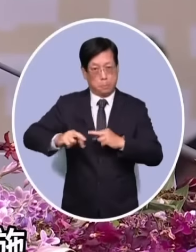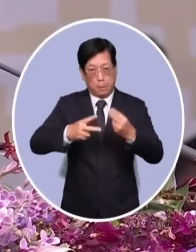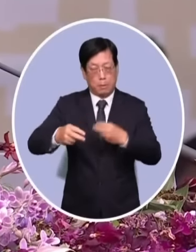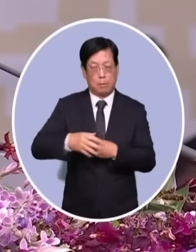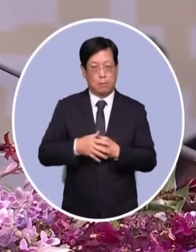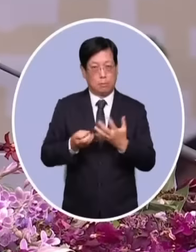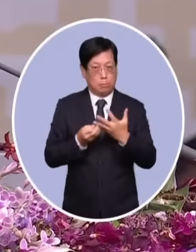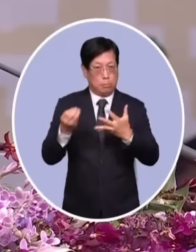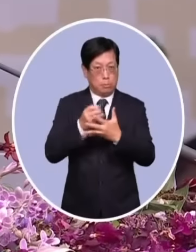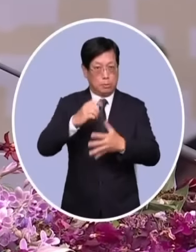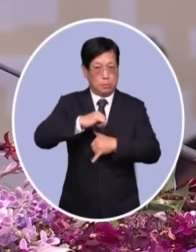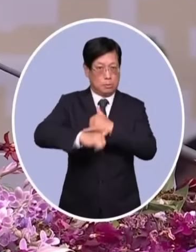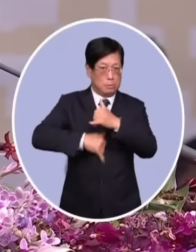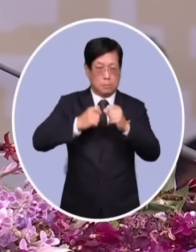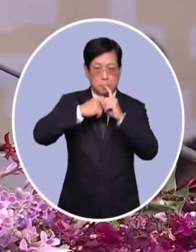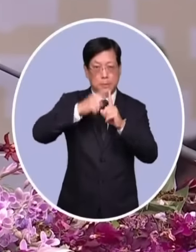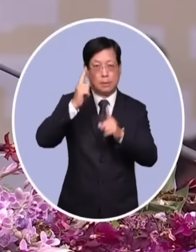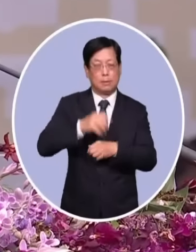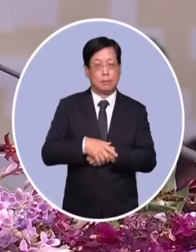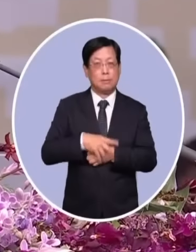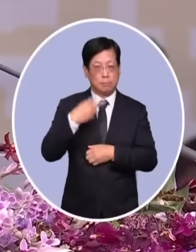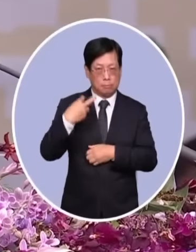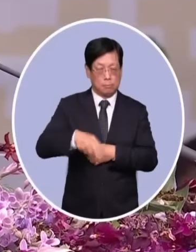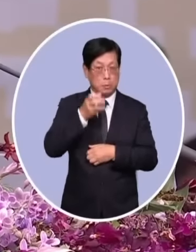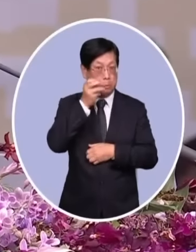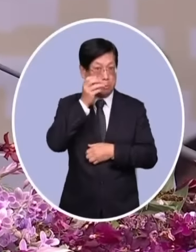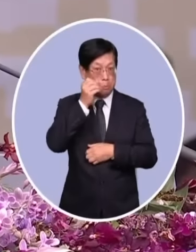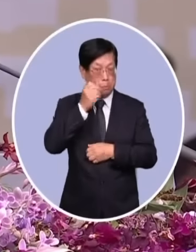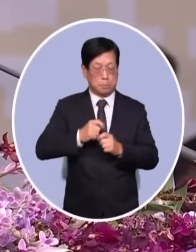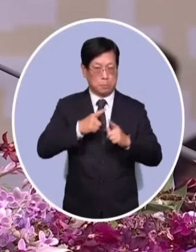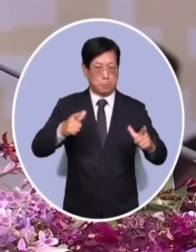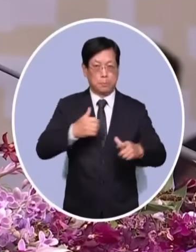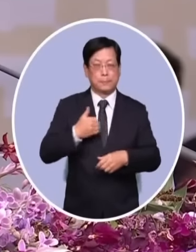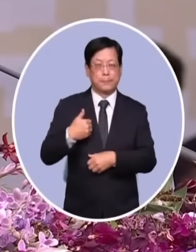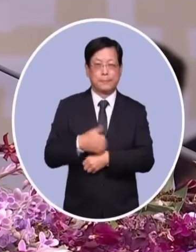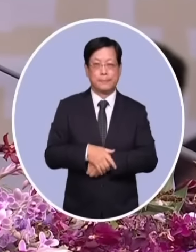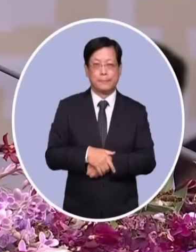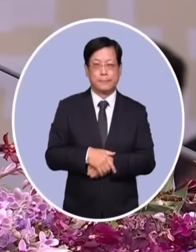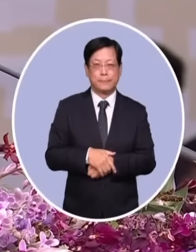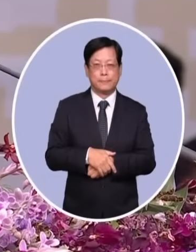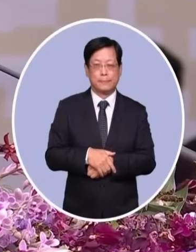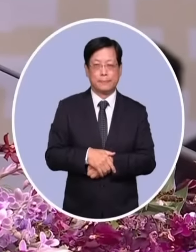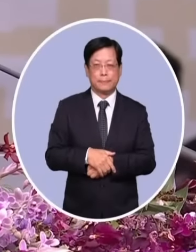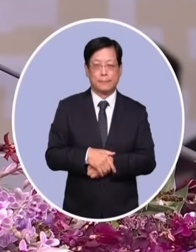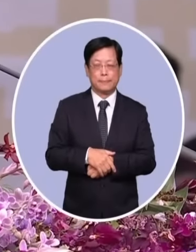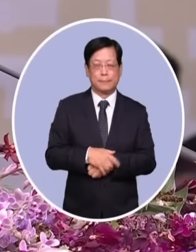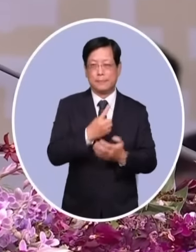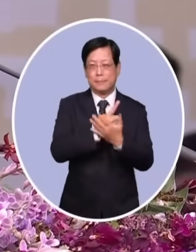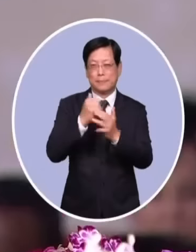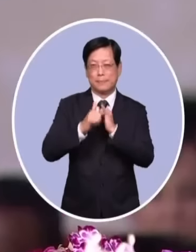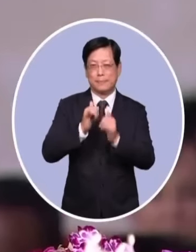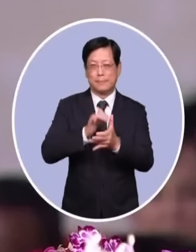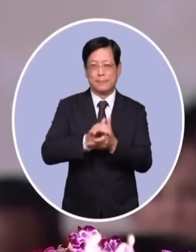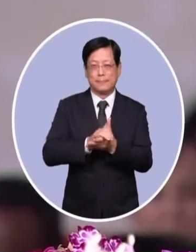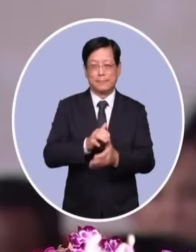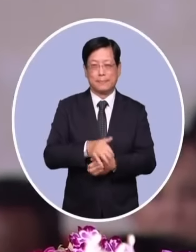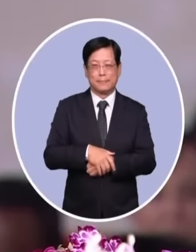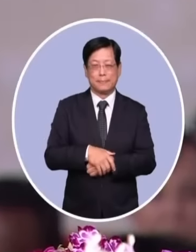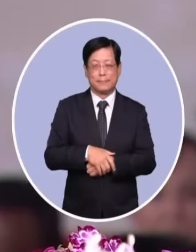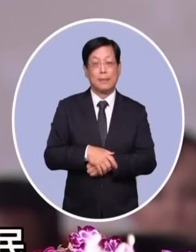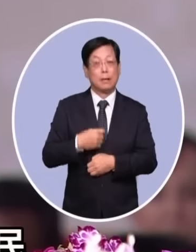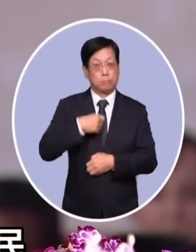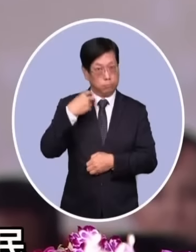升生活品质和观光能量。各位国人同胞，我